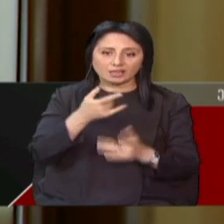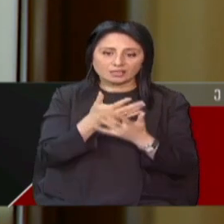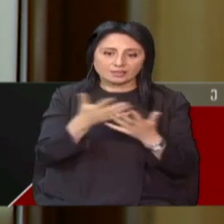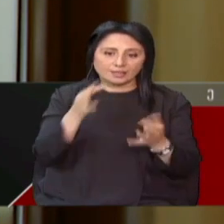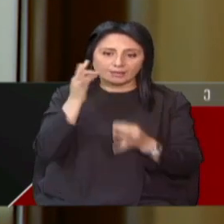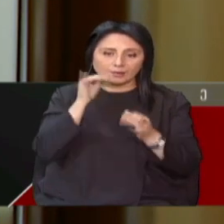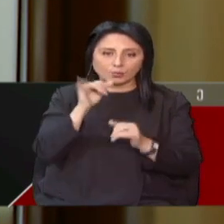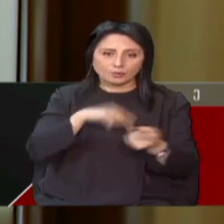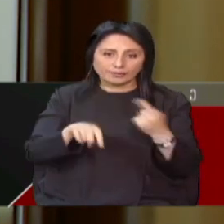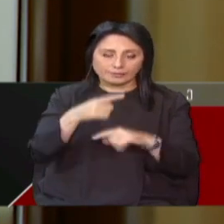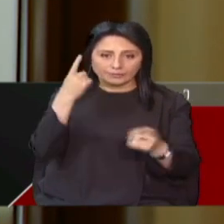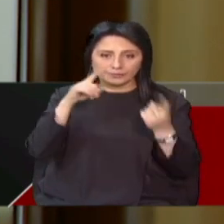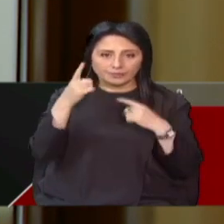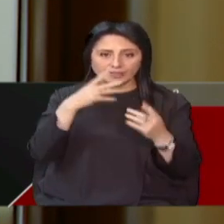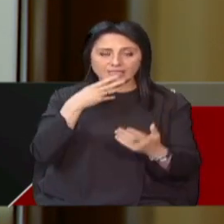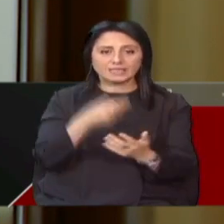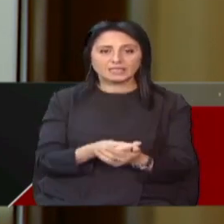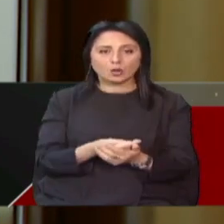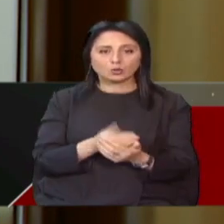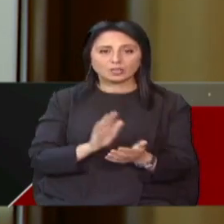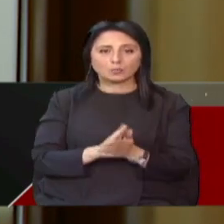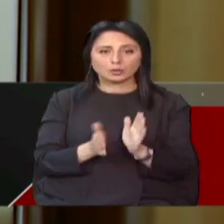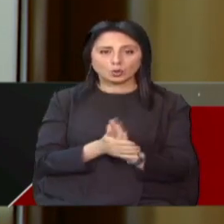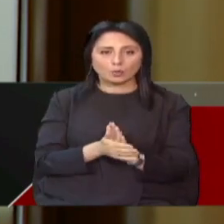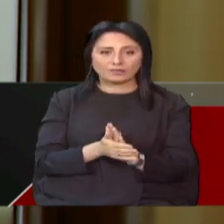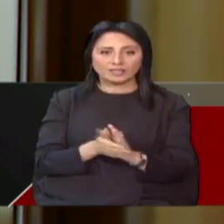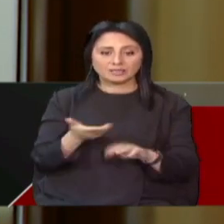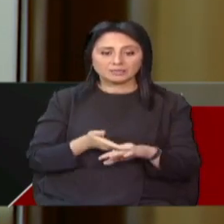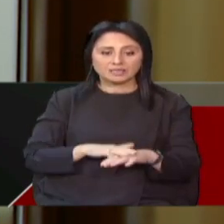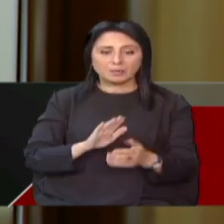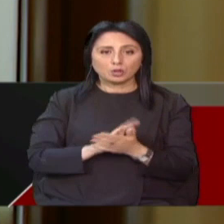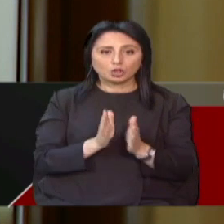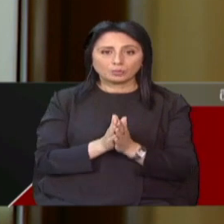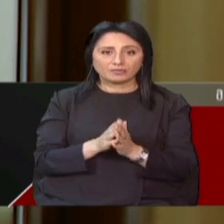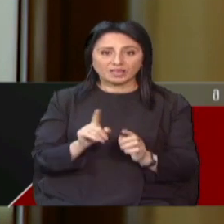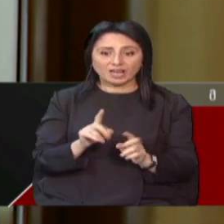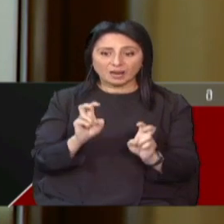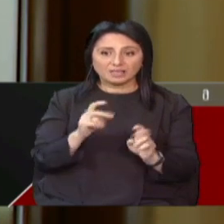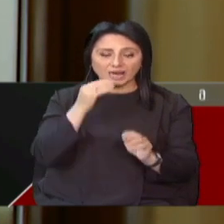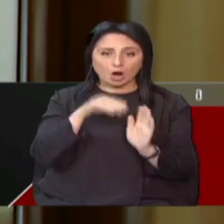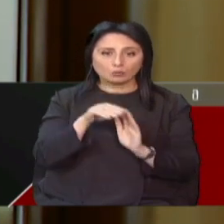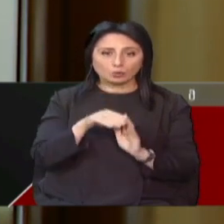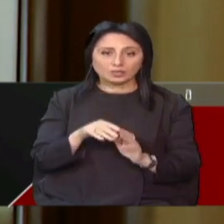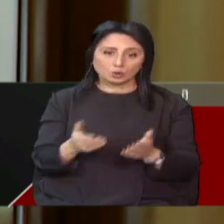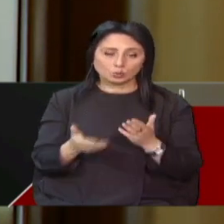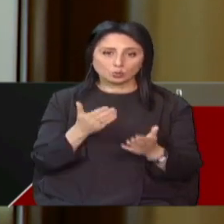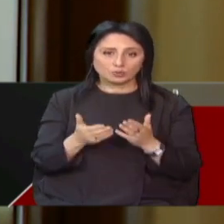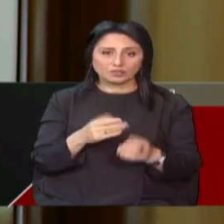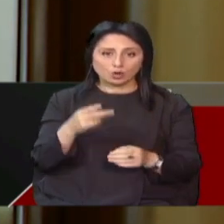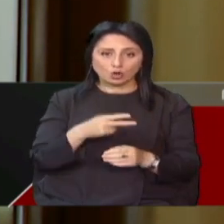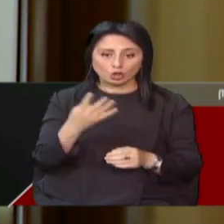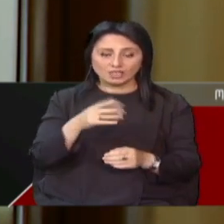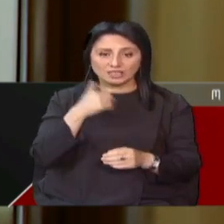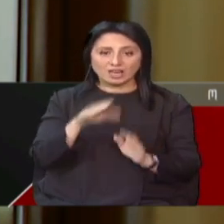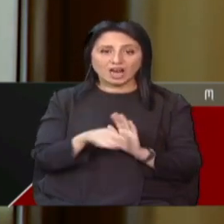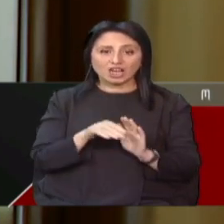ხრეკებს იმისთვის, რომ ეს საკუთარი მდგომარეობა, ძიმე მდგომარეობა რა იმ სახით დააუმჯობესოს, თუმცა 2024